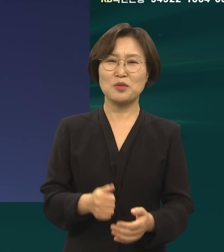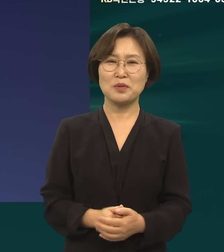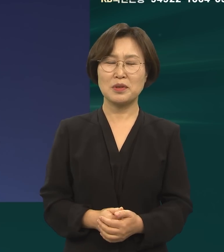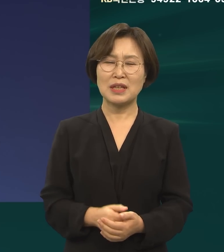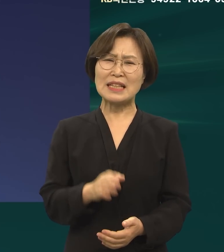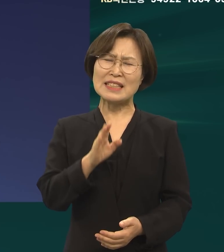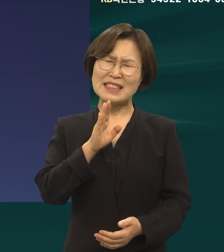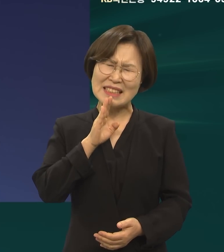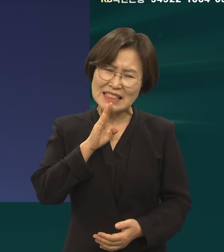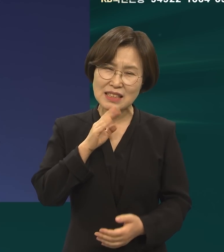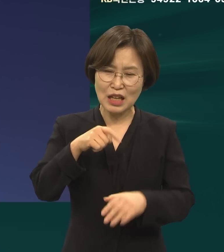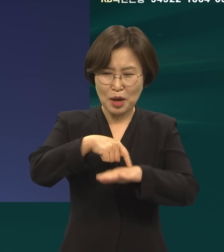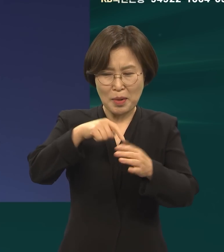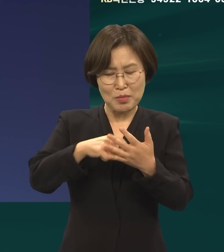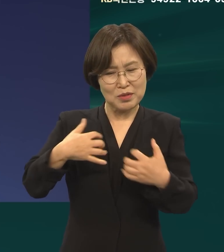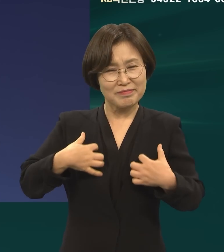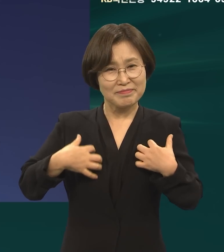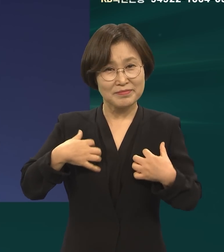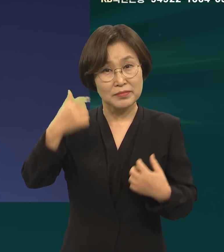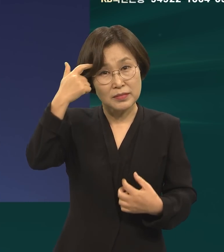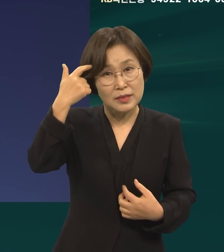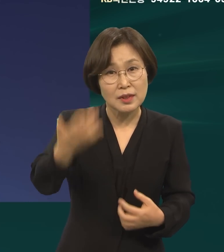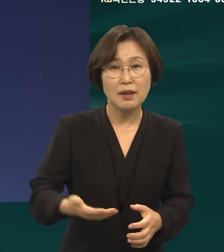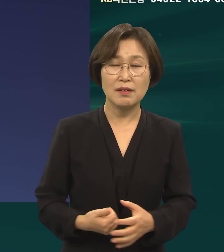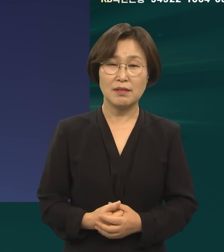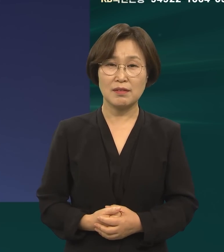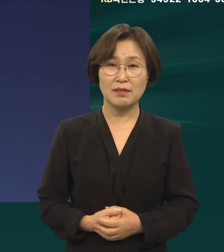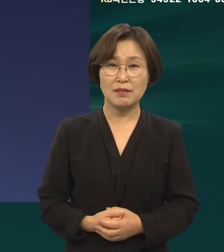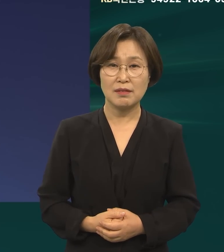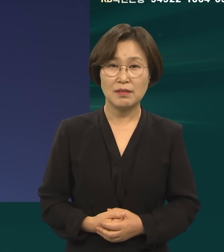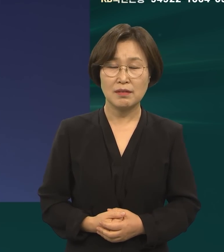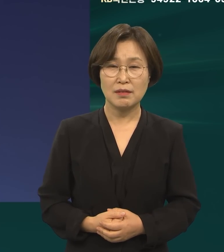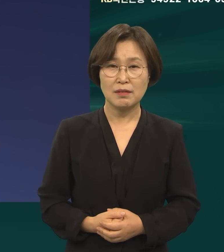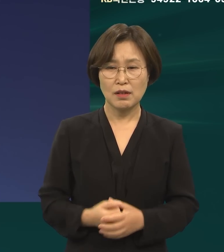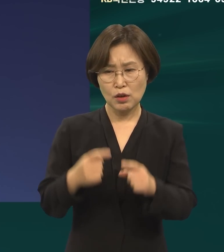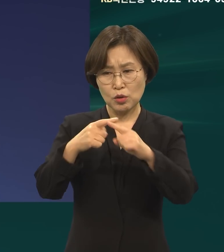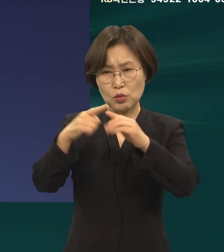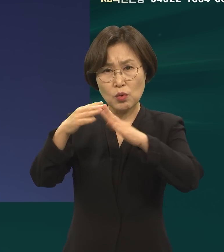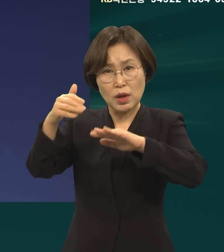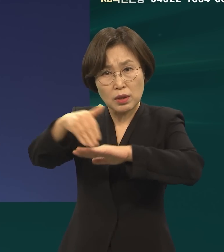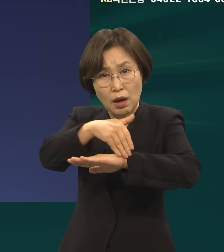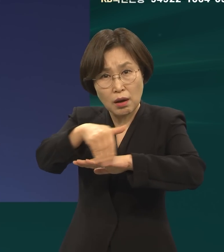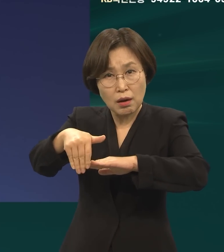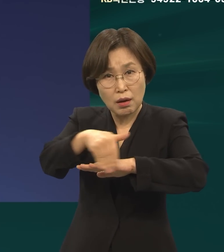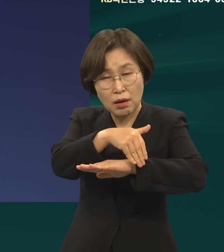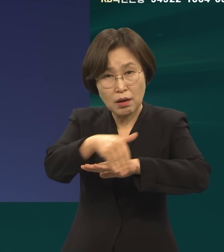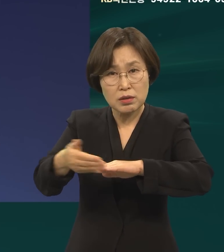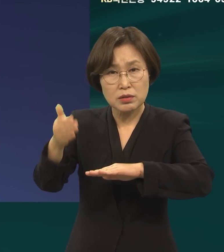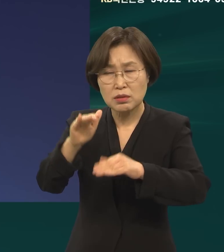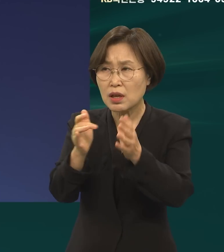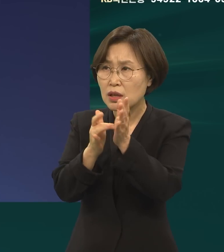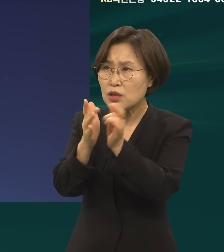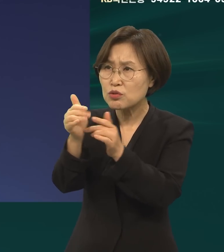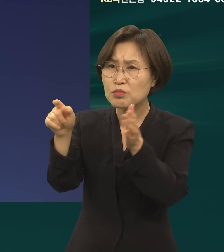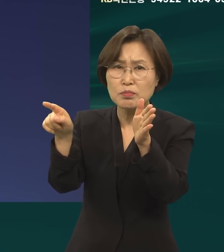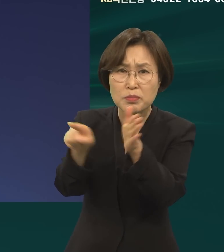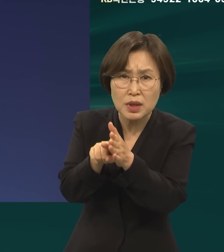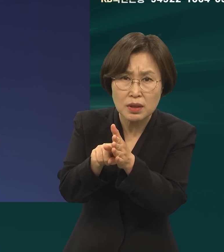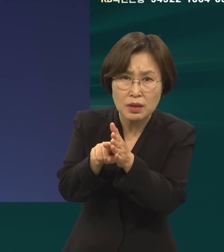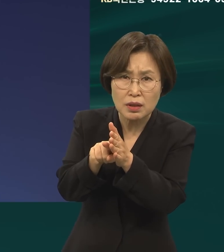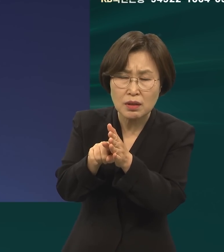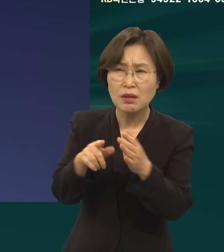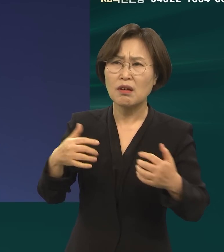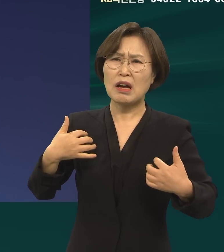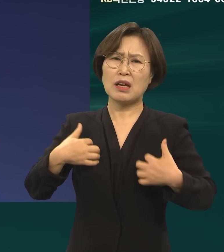진짜 기쁘냐는 것입니다. 저는 왜 이런 질문을 하냐면 교회를 다니는데 예수 믿는 것 자체가 안 기쁜 사람이 너무